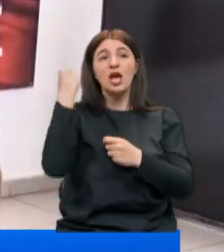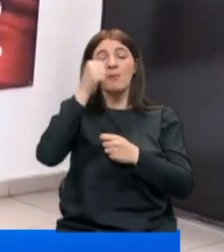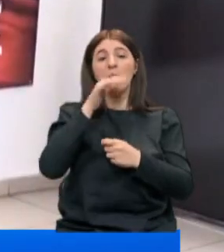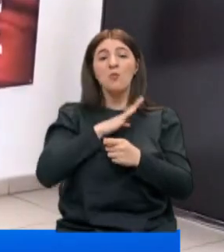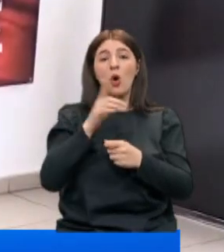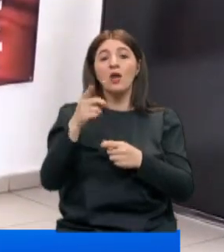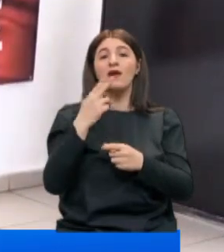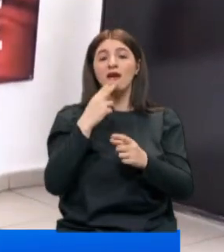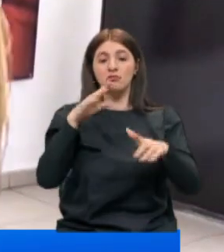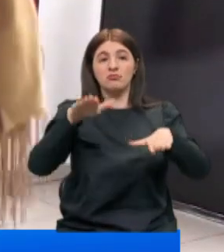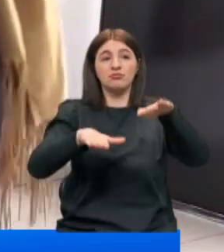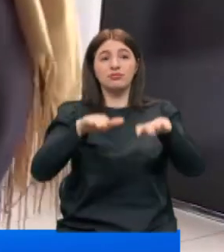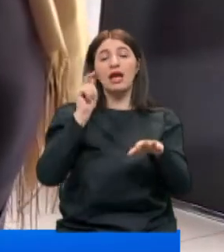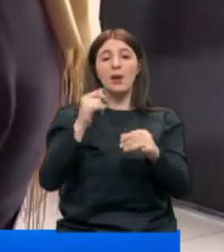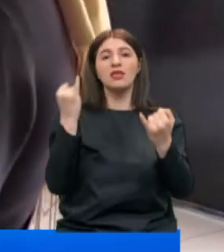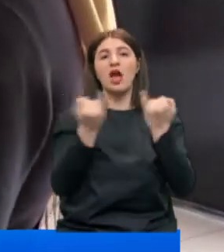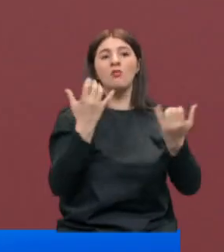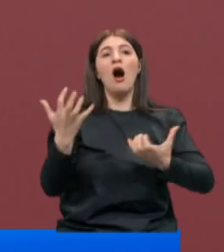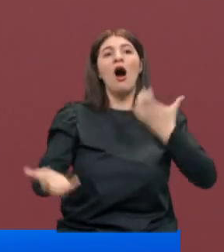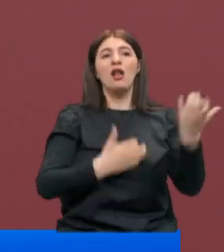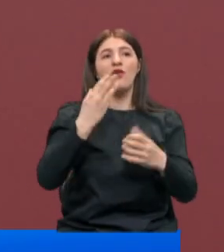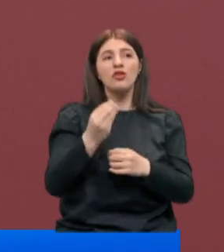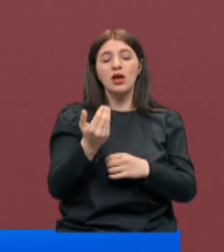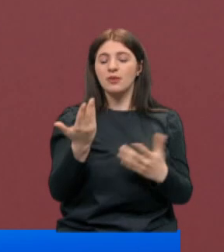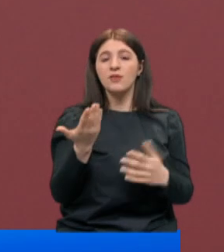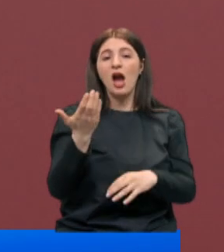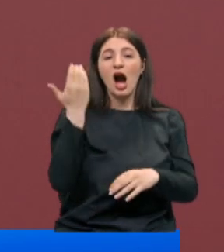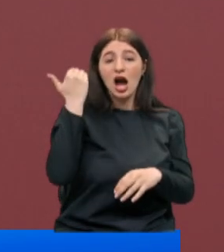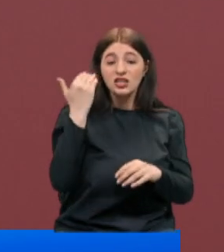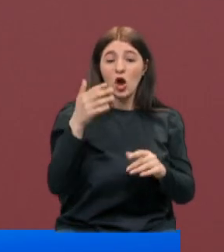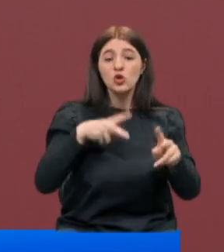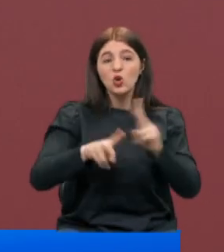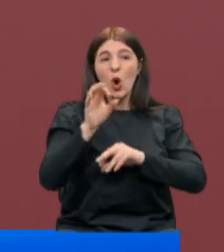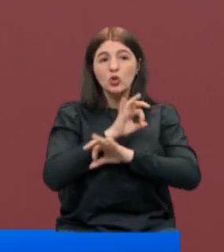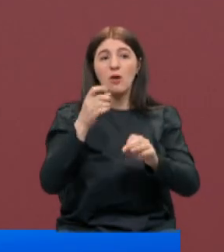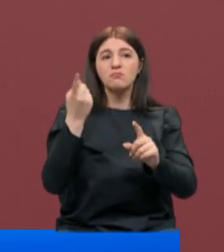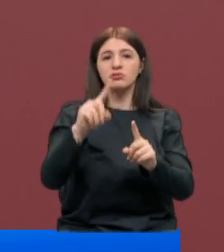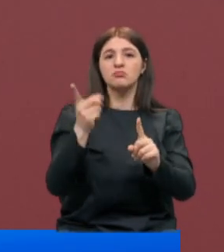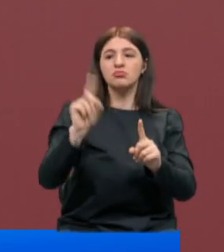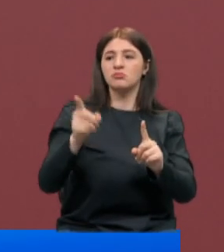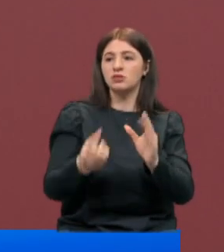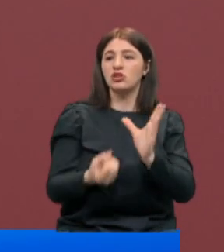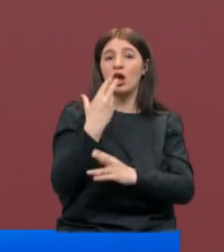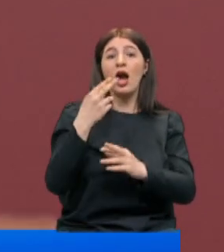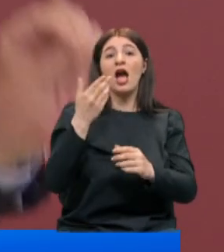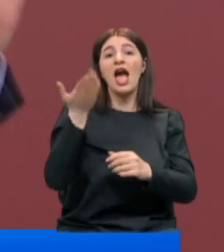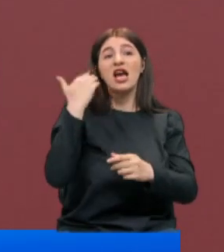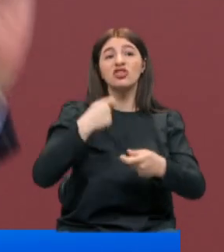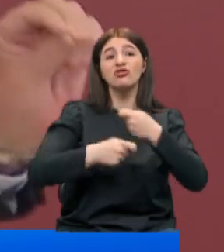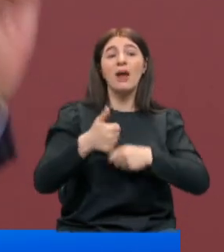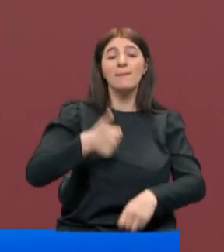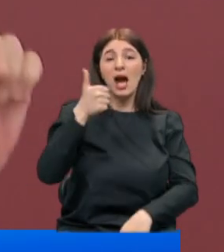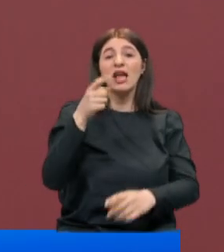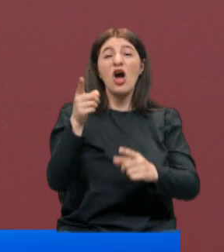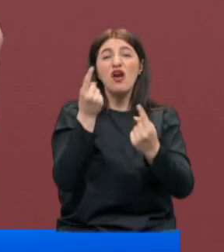İmamoğlu Pekcan karşılaştırılmasıyla tartışma alevlendi arkasında yaptığı yolsuzlukların her gün bir tanesi ortaya çıkan ruhsal pekcanlı